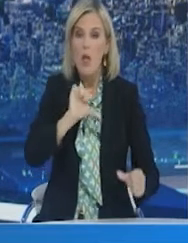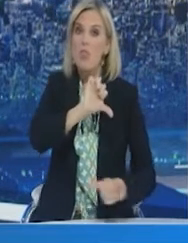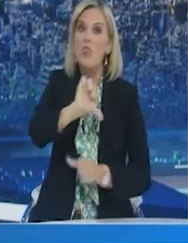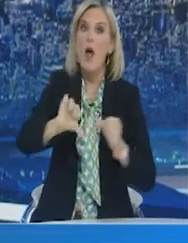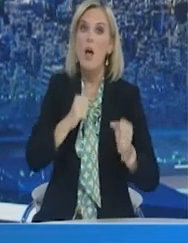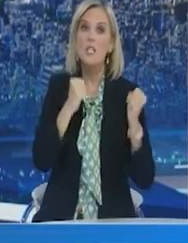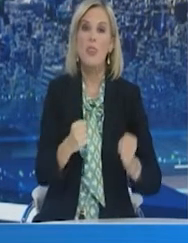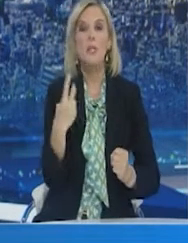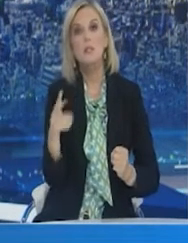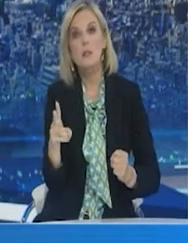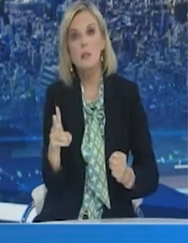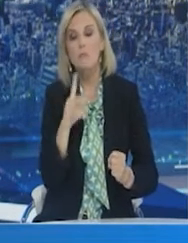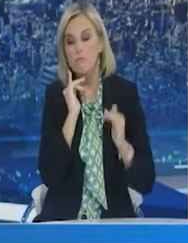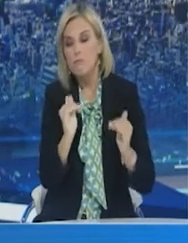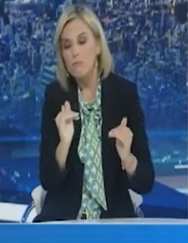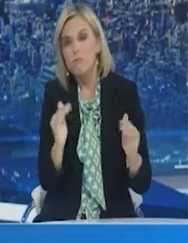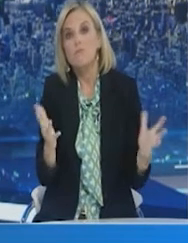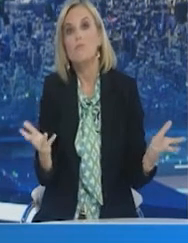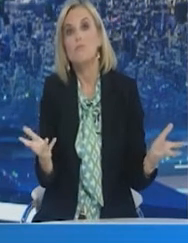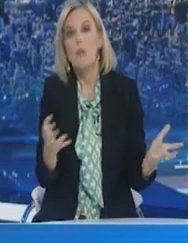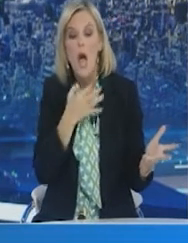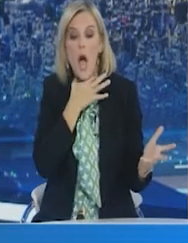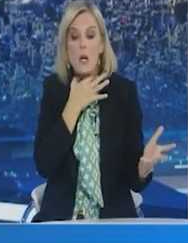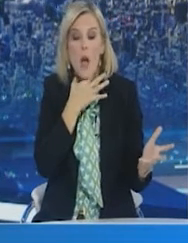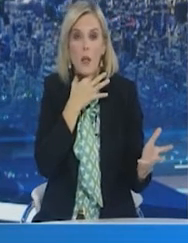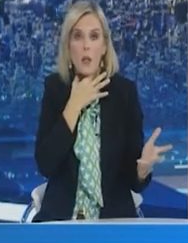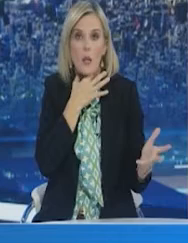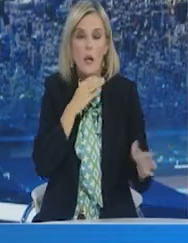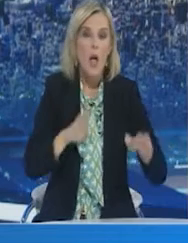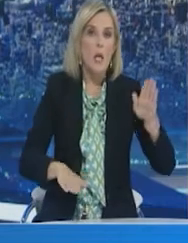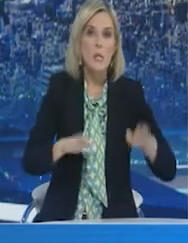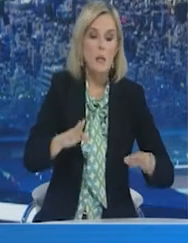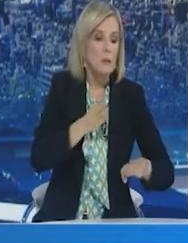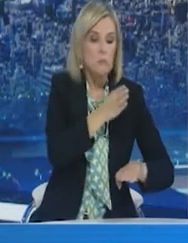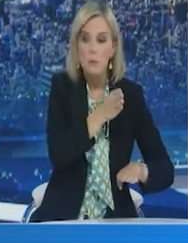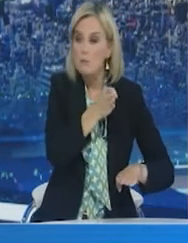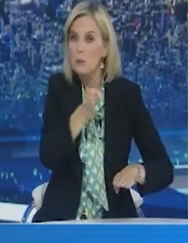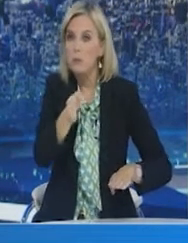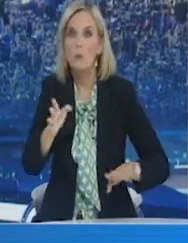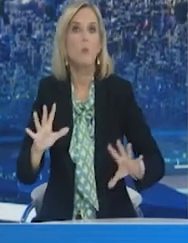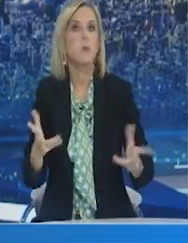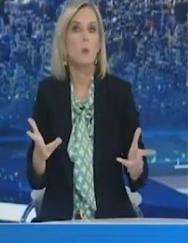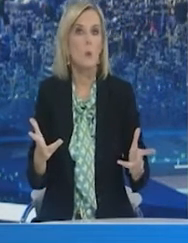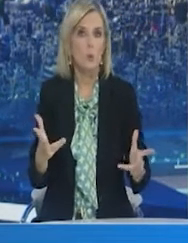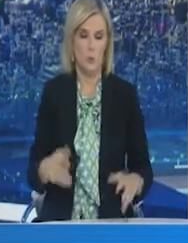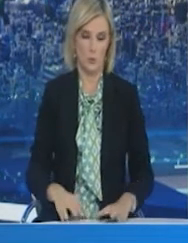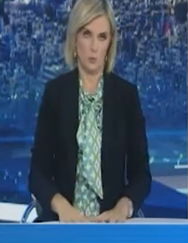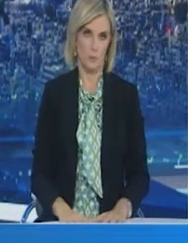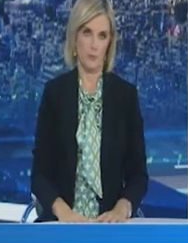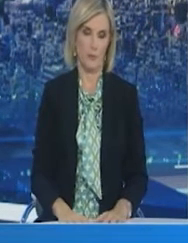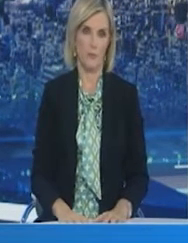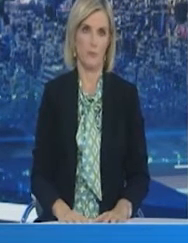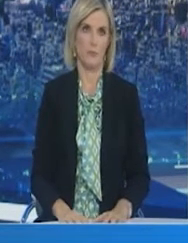άλλη θέση αφού οι ανάγκες της υπηρεσίας θα έχουν διαφοροποιηθεί. Θέλω